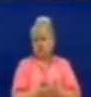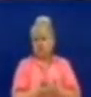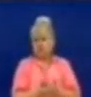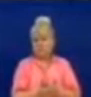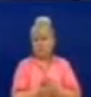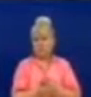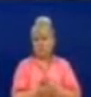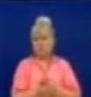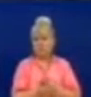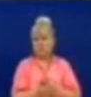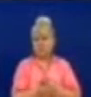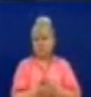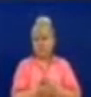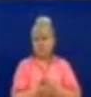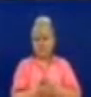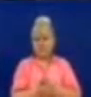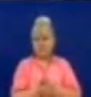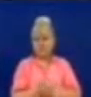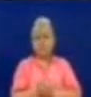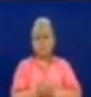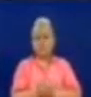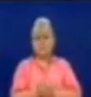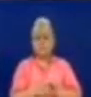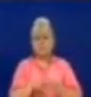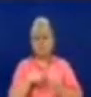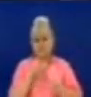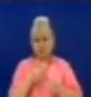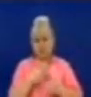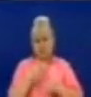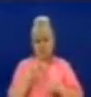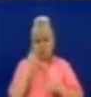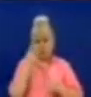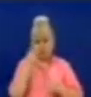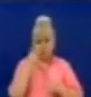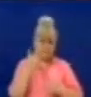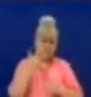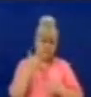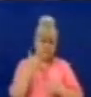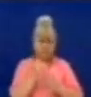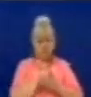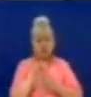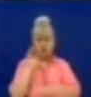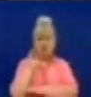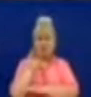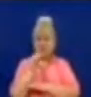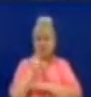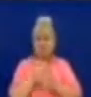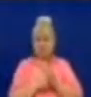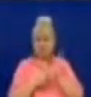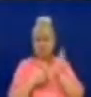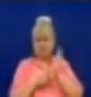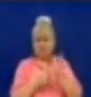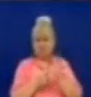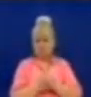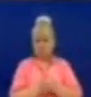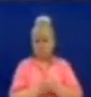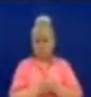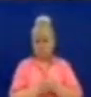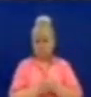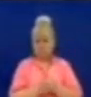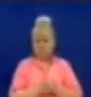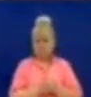riorientohen në të mirë të vendit. Kisha dashur të ngres vetëm 2-3 çështje që kanë bëjnë me raportin e që tregojnë atë që thash më herët pra